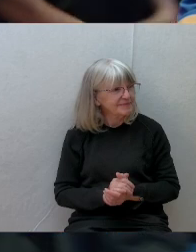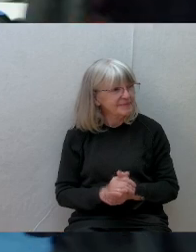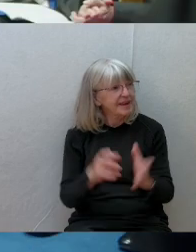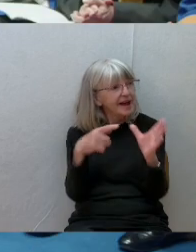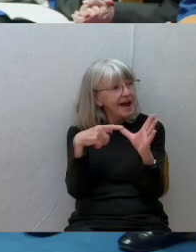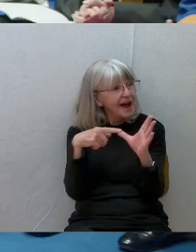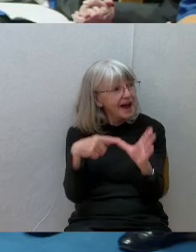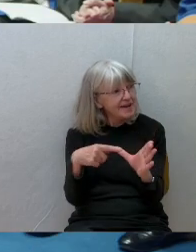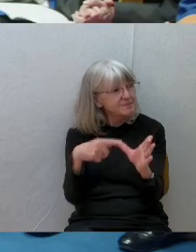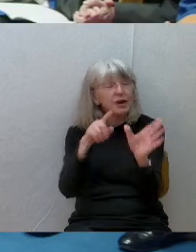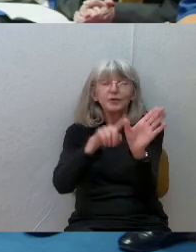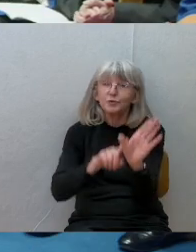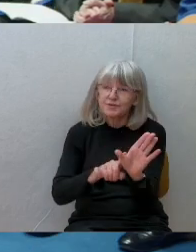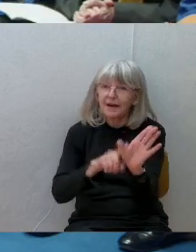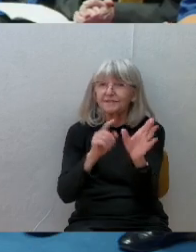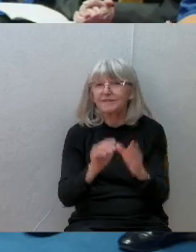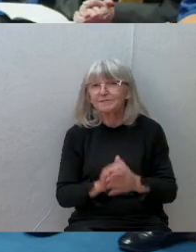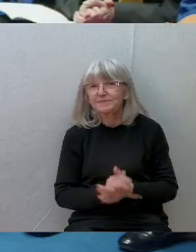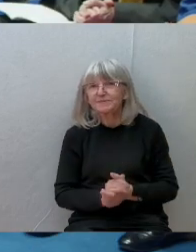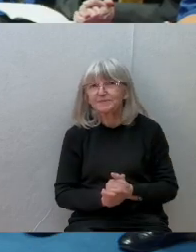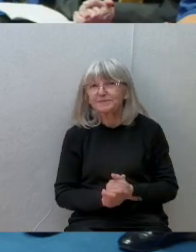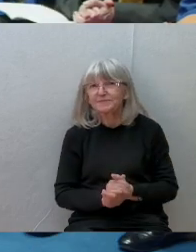Asma Yusuf.